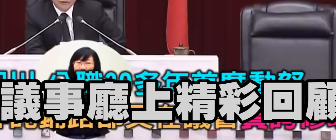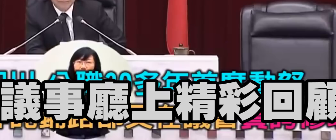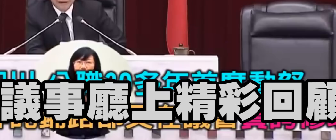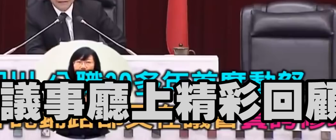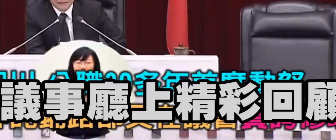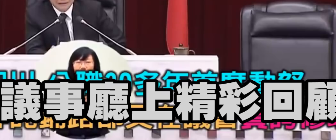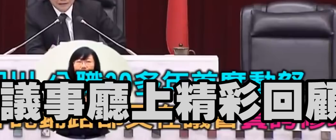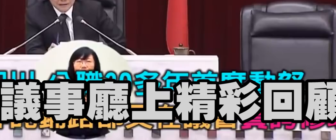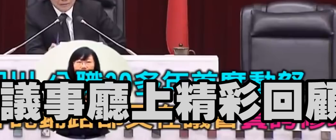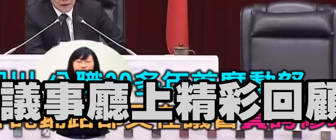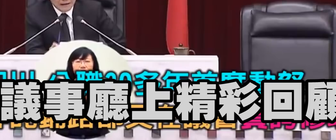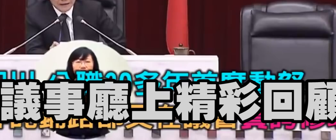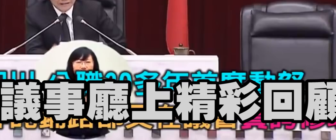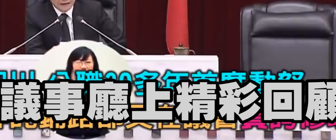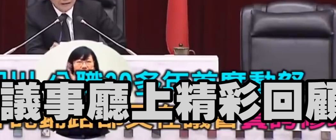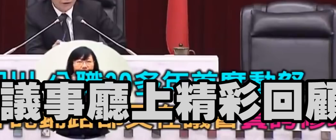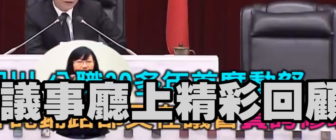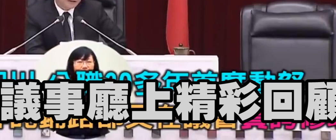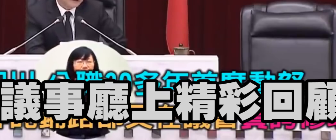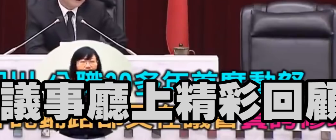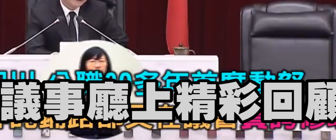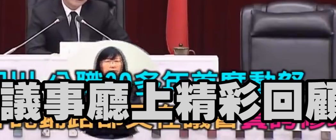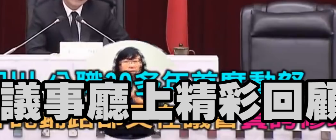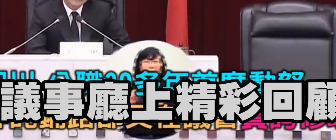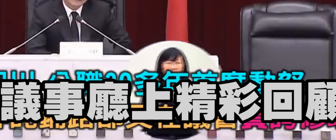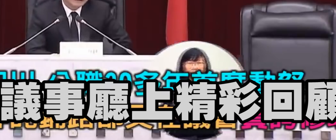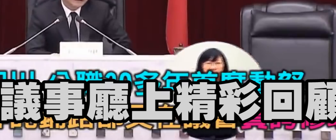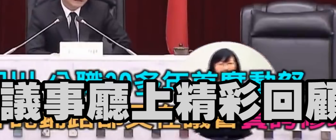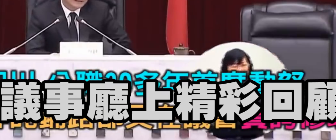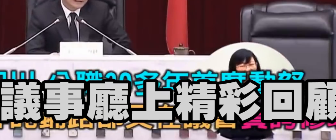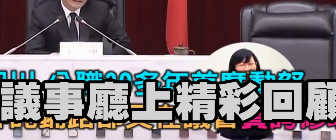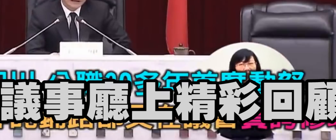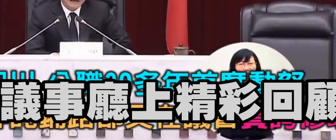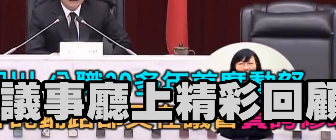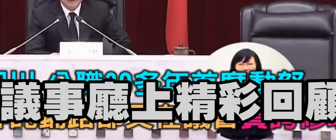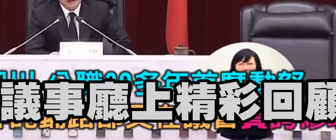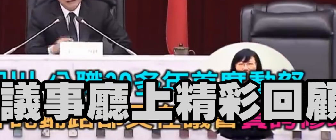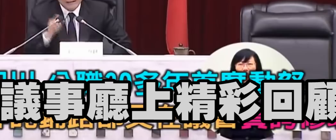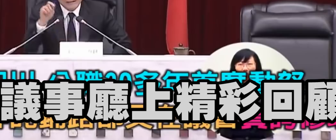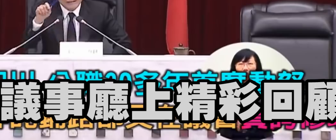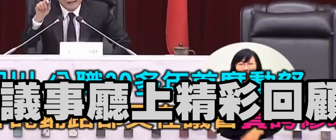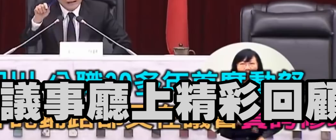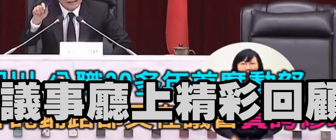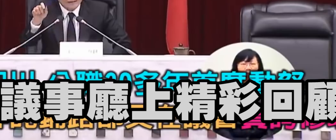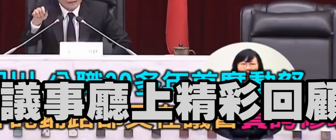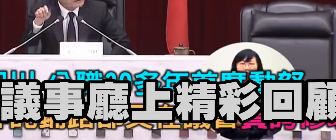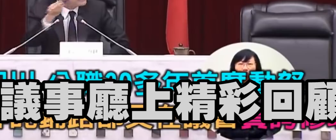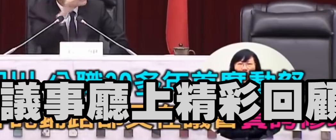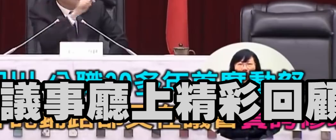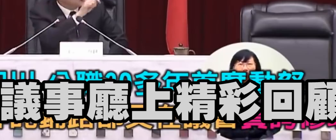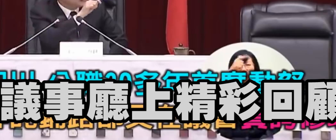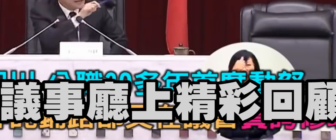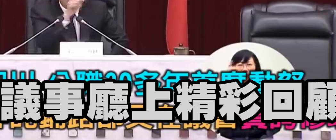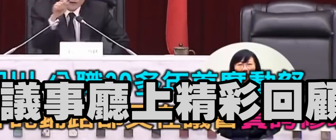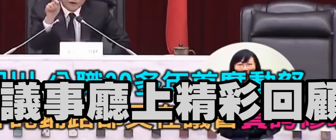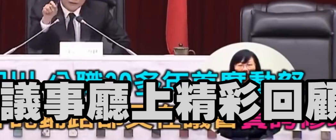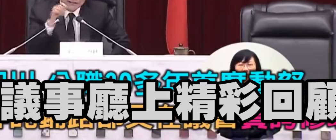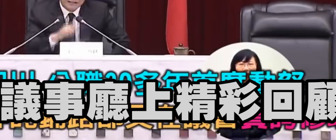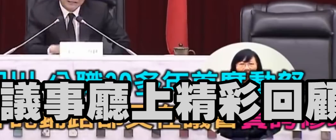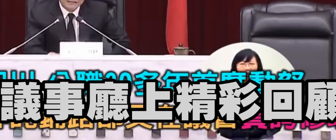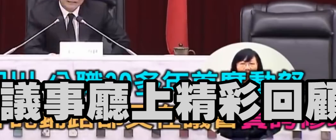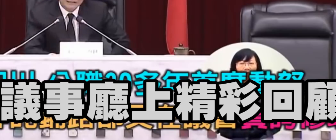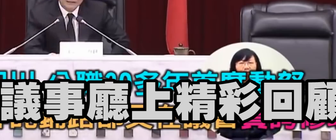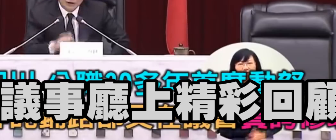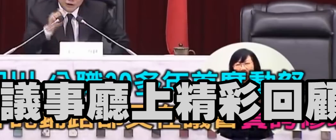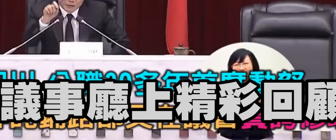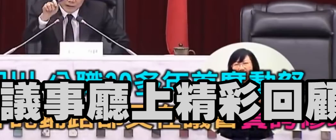高雄市诶百姓，一万个拢学落诶。啊，拄啊打你一个安尼，一个小迄落啊，甲讲啊